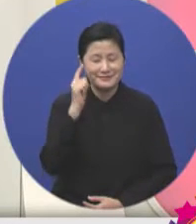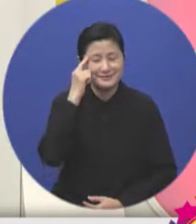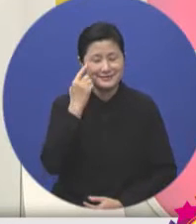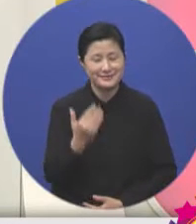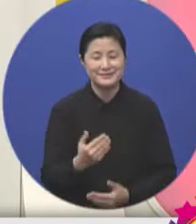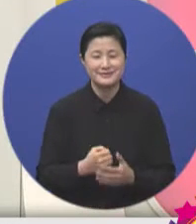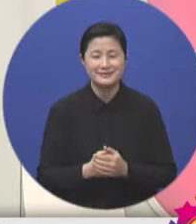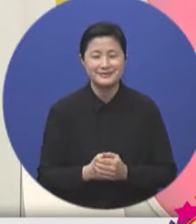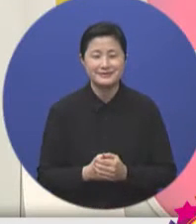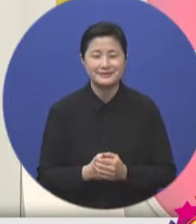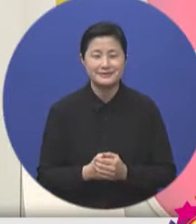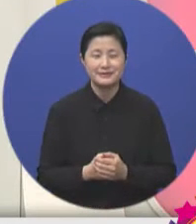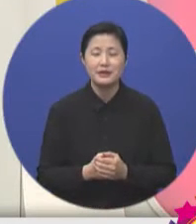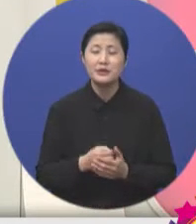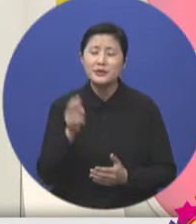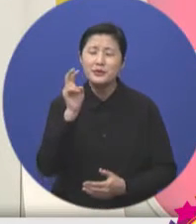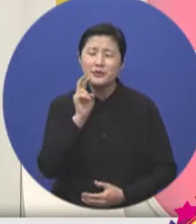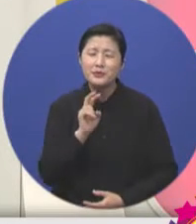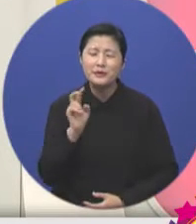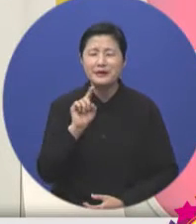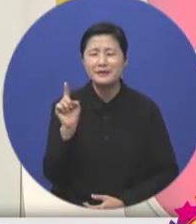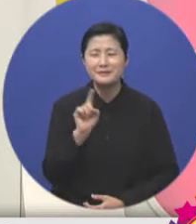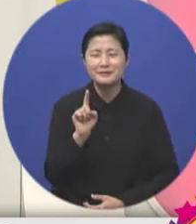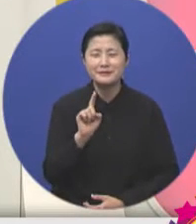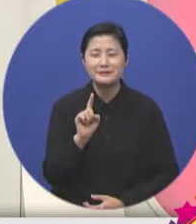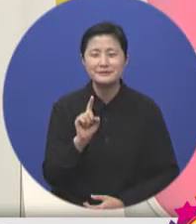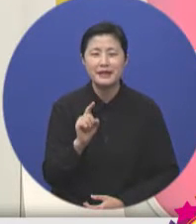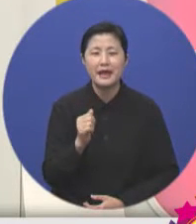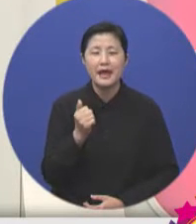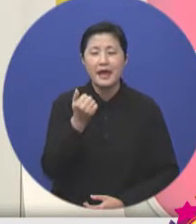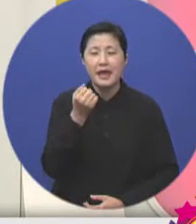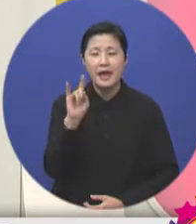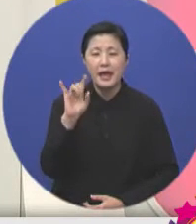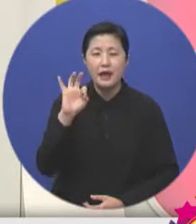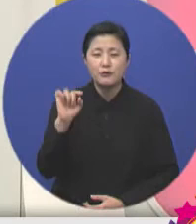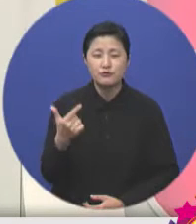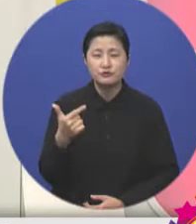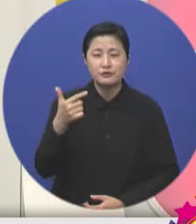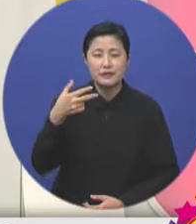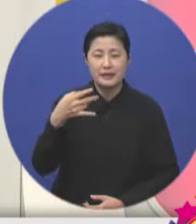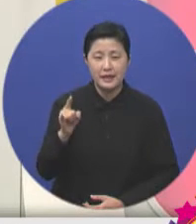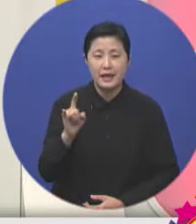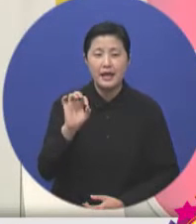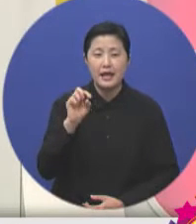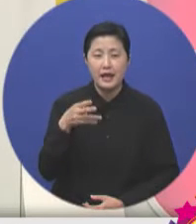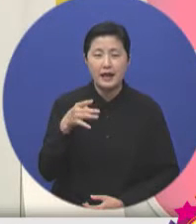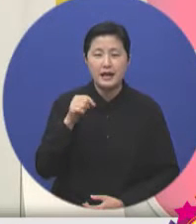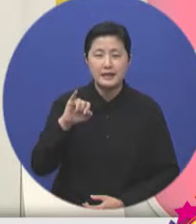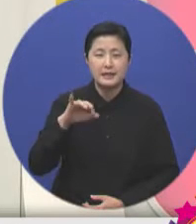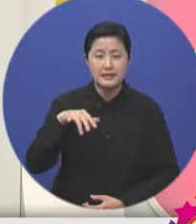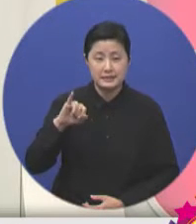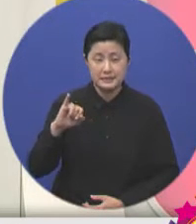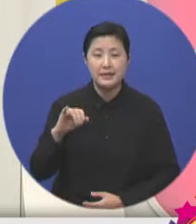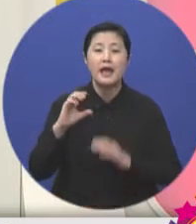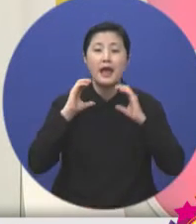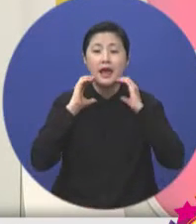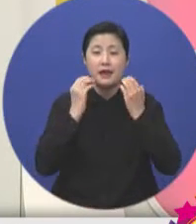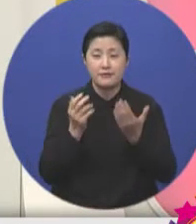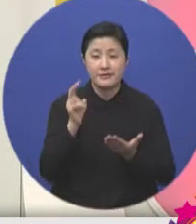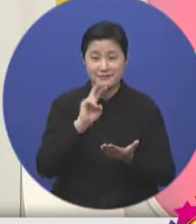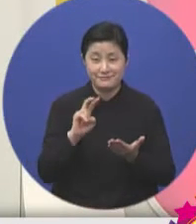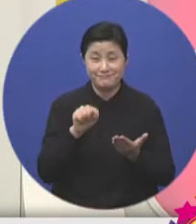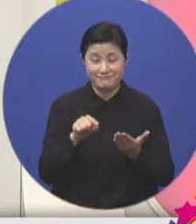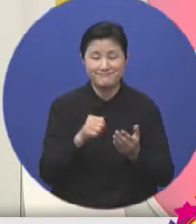노래세요? 준비한 노래는 해운대 엘레지 내가 해놨거든요. 네. 네. 송인호 선생님. 네.